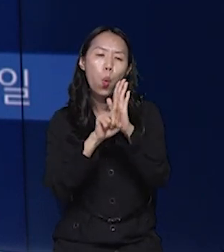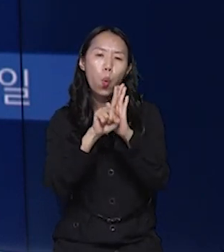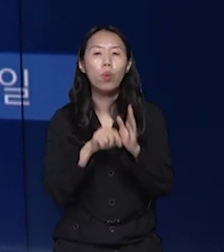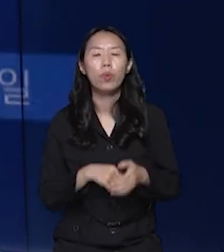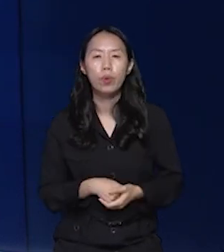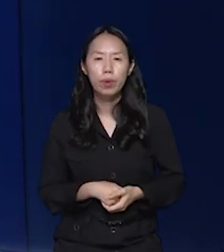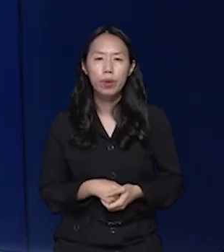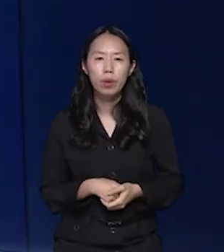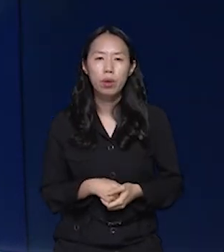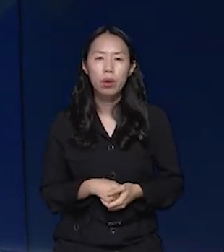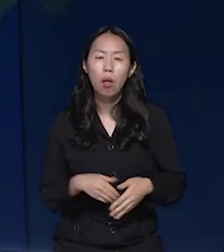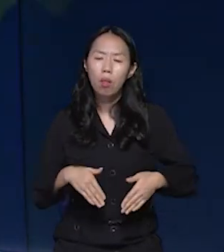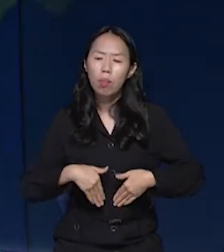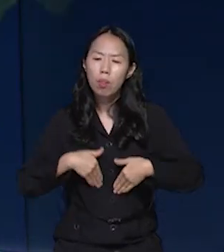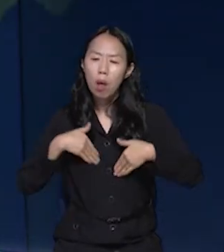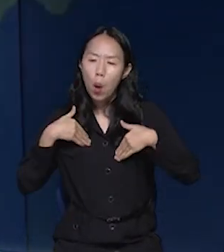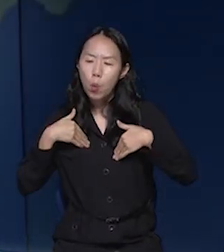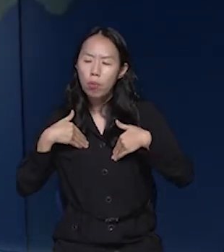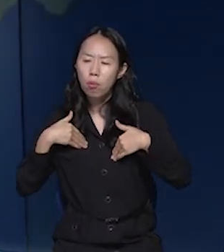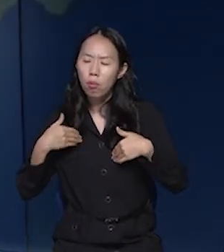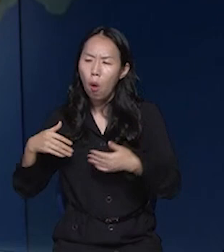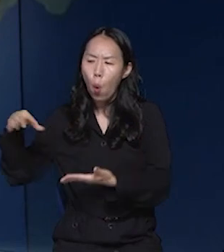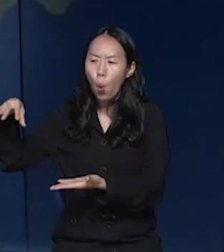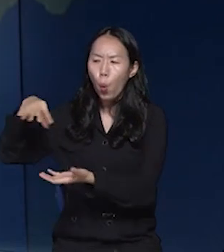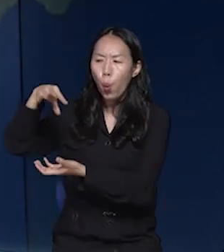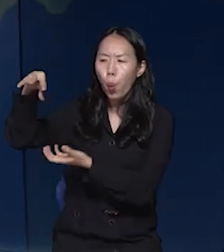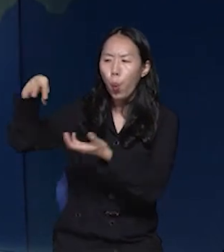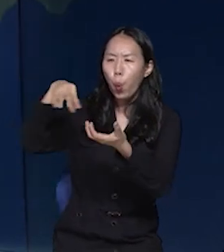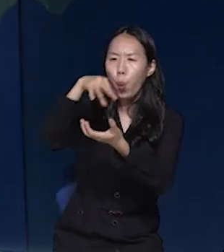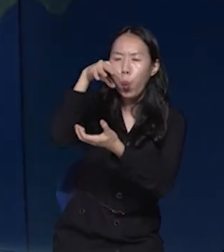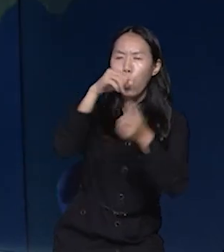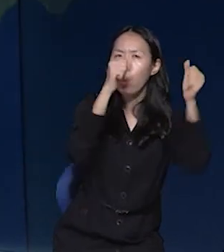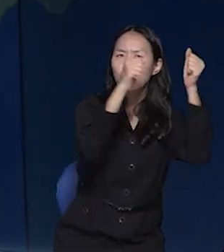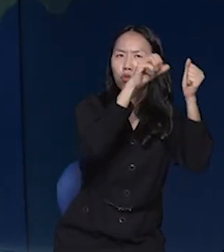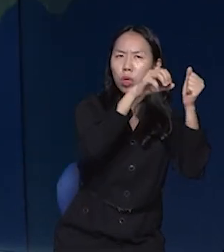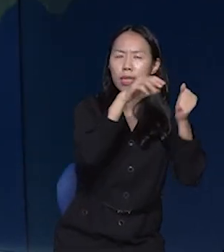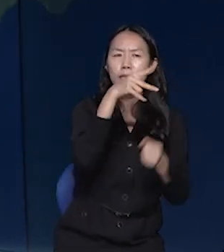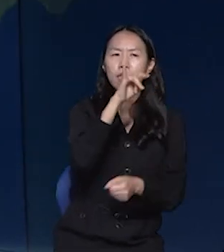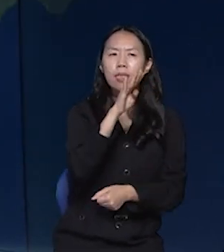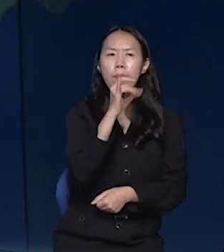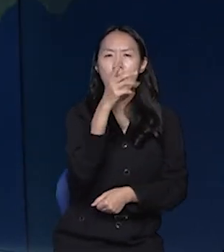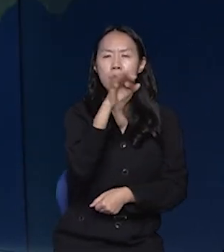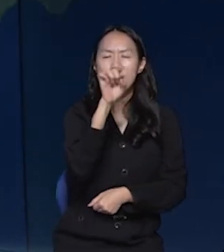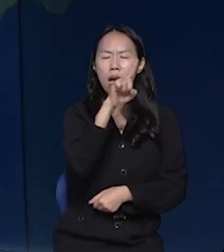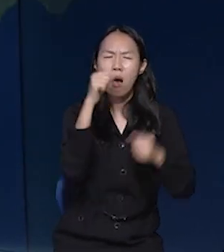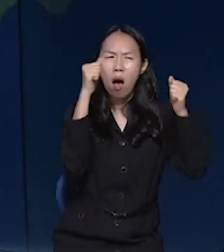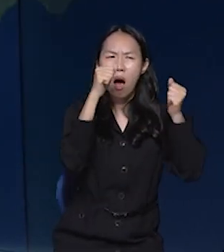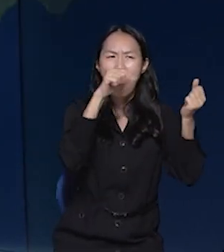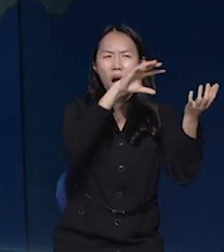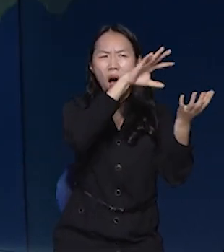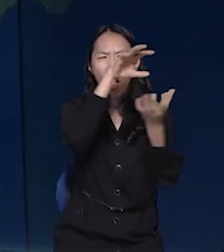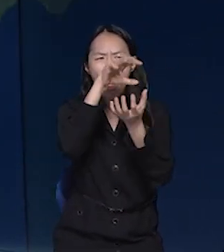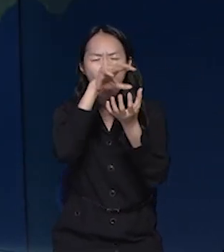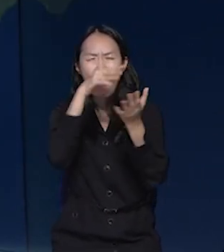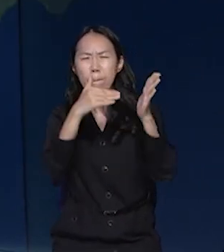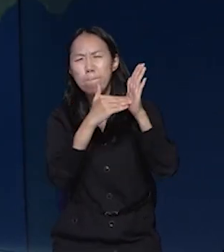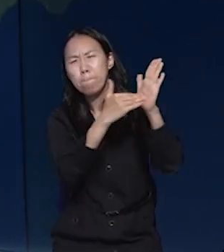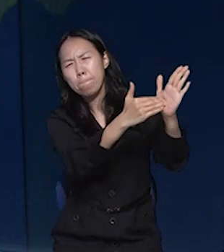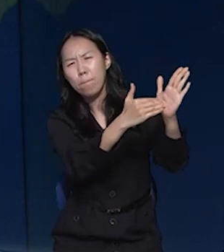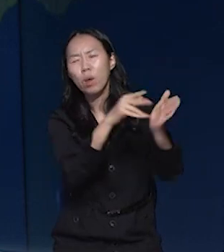갈아치웠습니다 남쪽 따뜻한 공기가 올라오면서 한반도 북쪽 시베리아에 찬 공기가 내려오지 못해 발생한 것으로